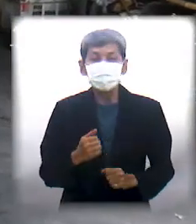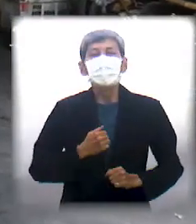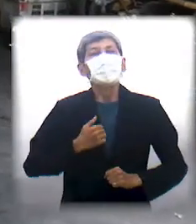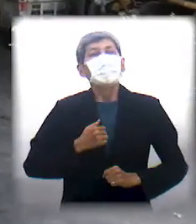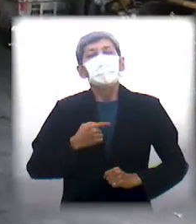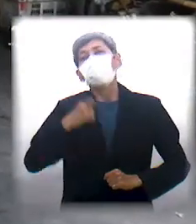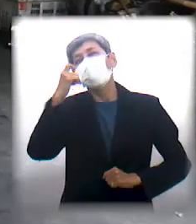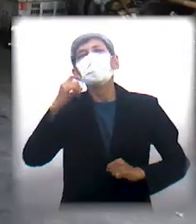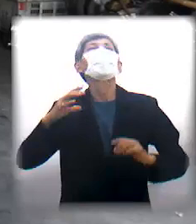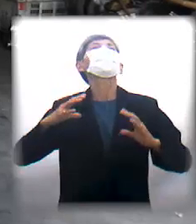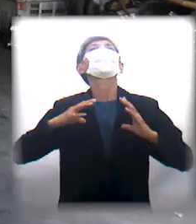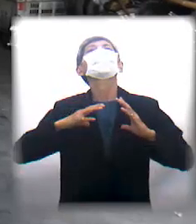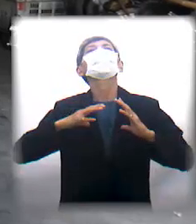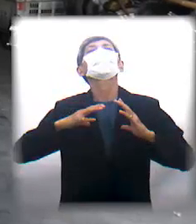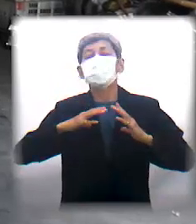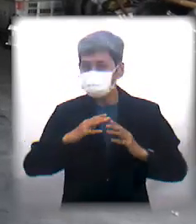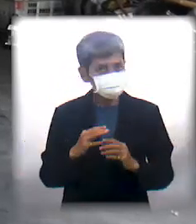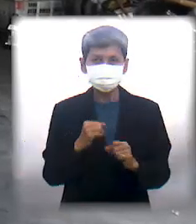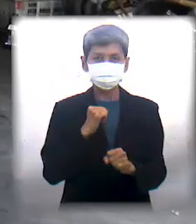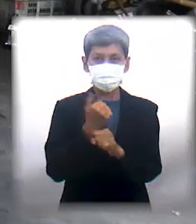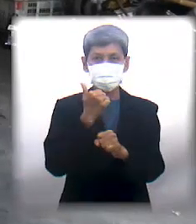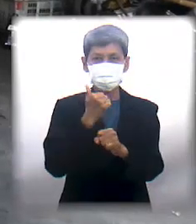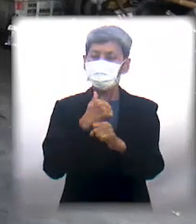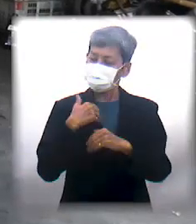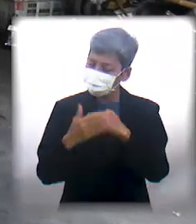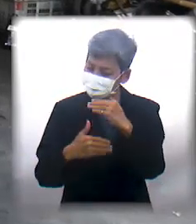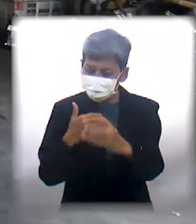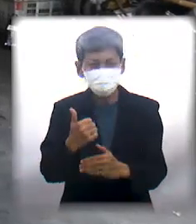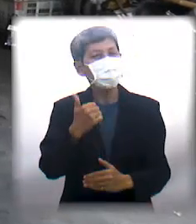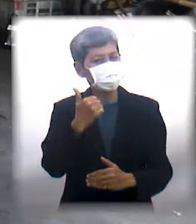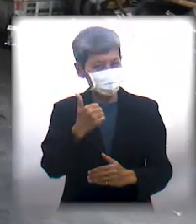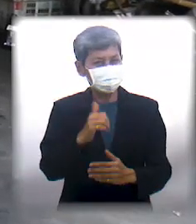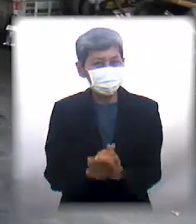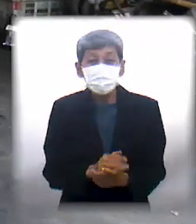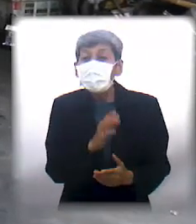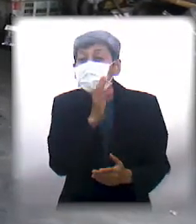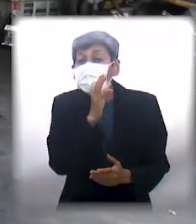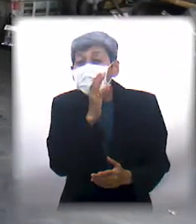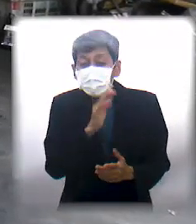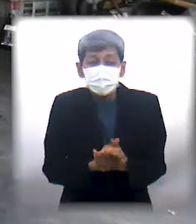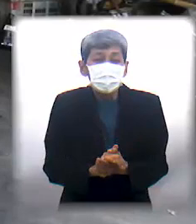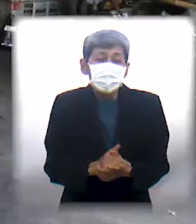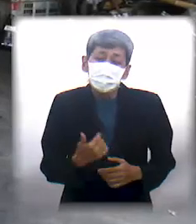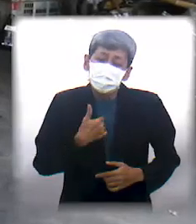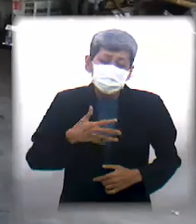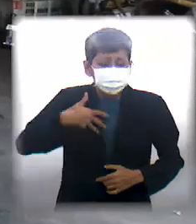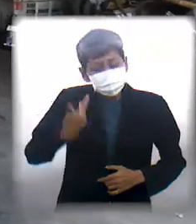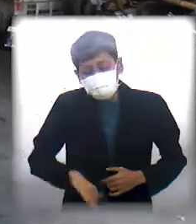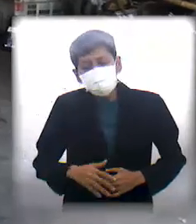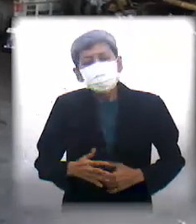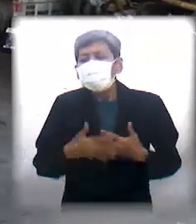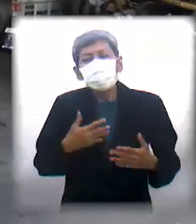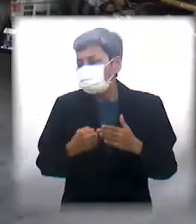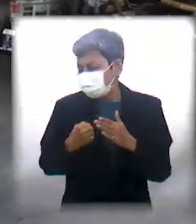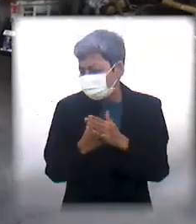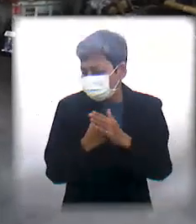เนาะว ัน พรุ่งนี้ตื่นขึ้นมาคุณจะสามารถก้าวข้ามผ่านความท้อแท้ถ้ามันยังอยู่ก็สู้ต่อไป ใ